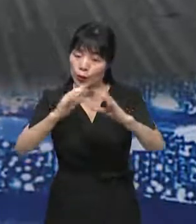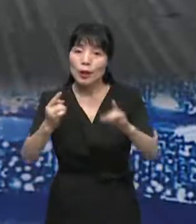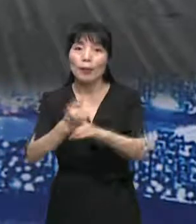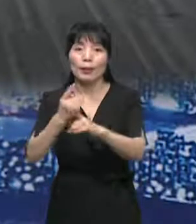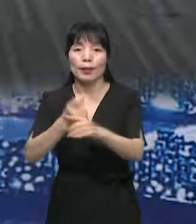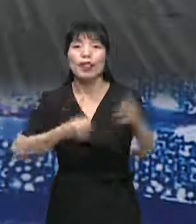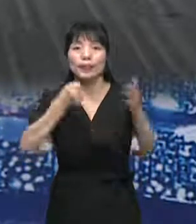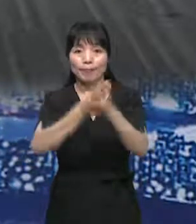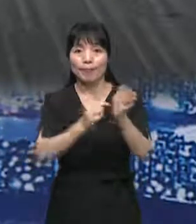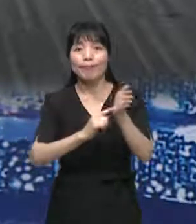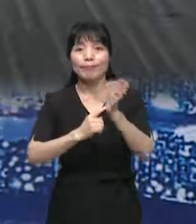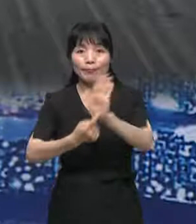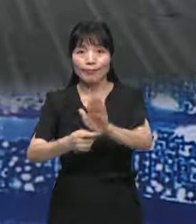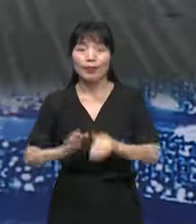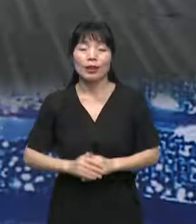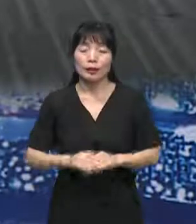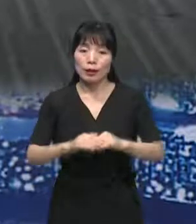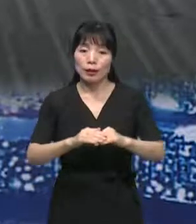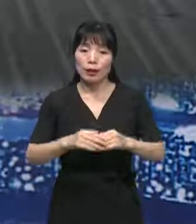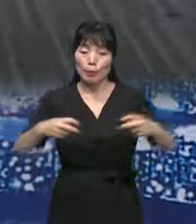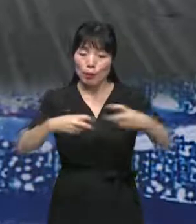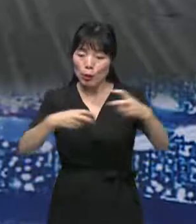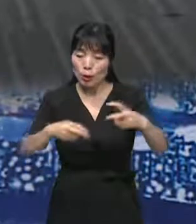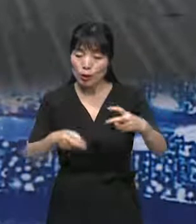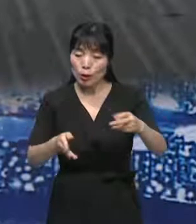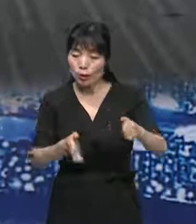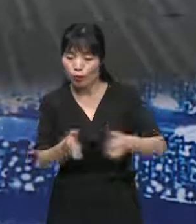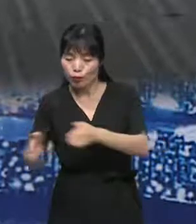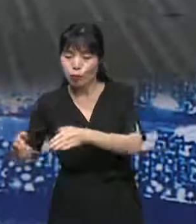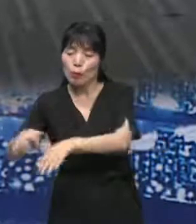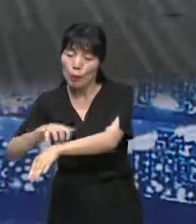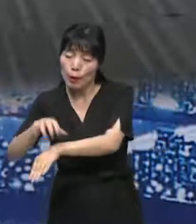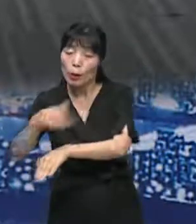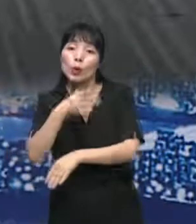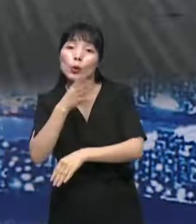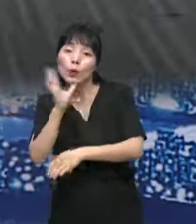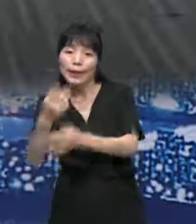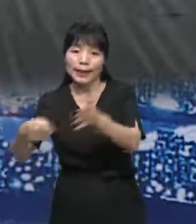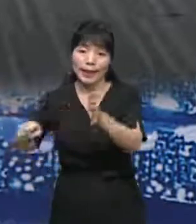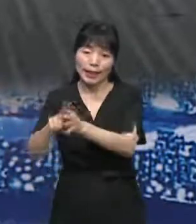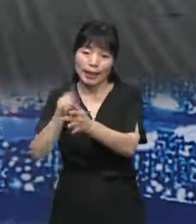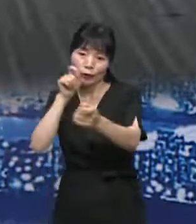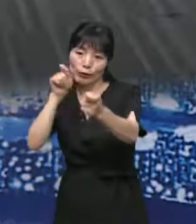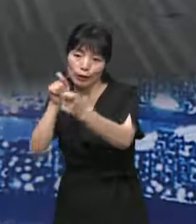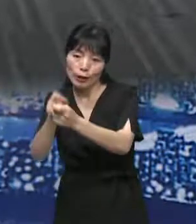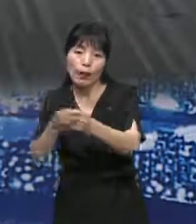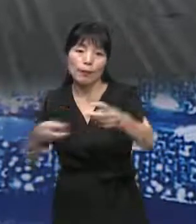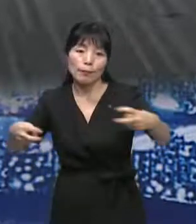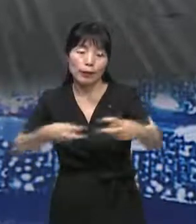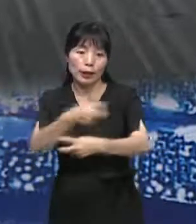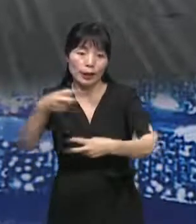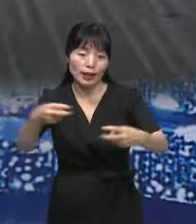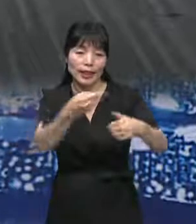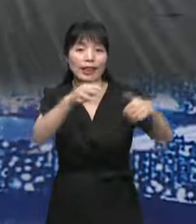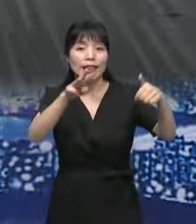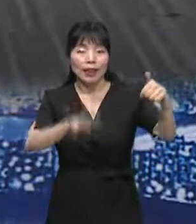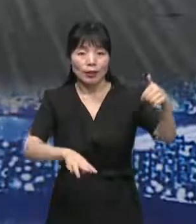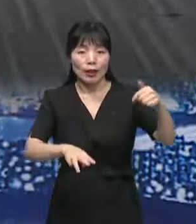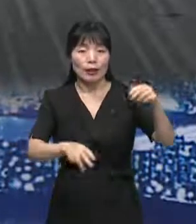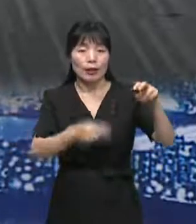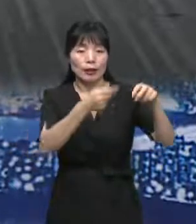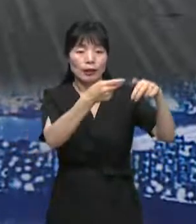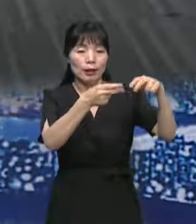진행했다고 밝혔는데요. 대중교통 취약 지역의 노인 등 노약자를 위한 생활 밀착형 순환버스인 인천